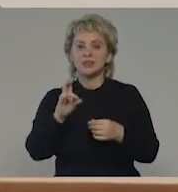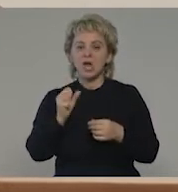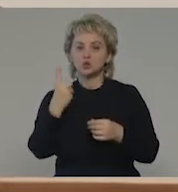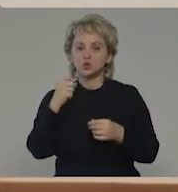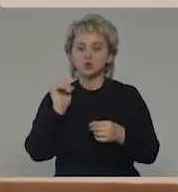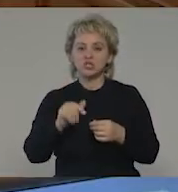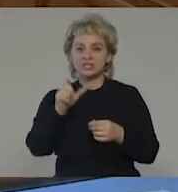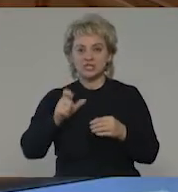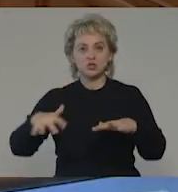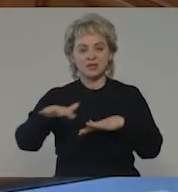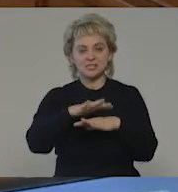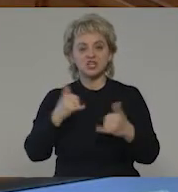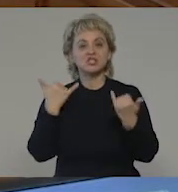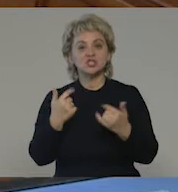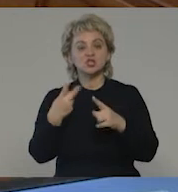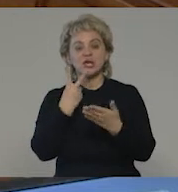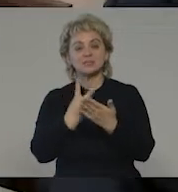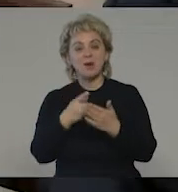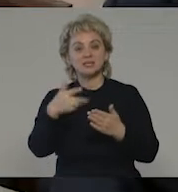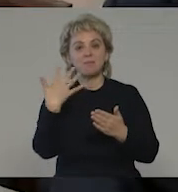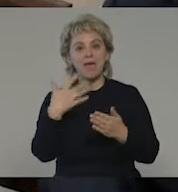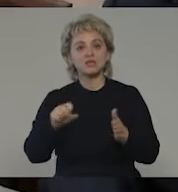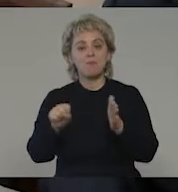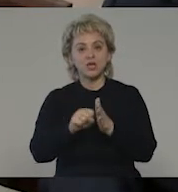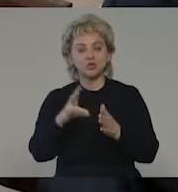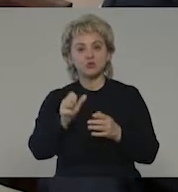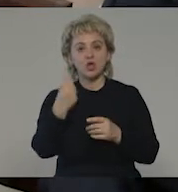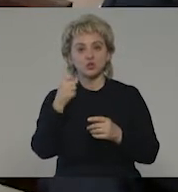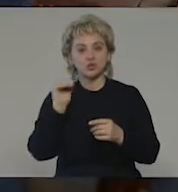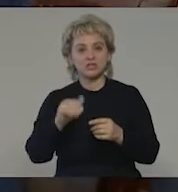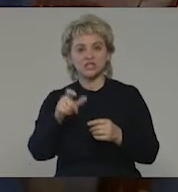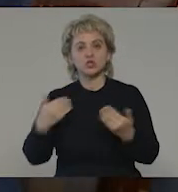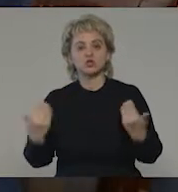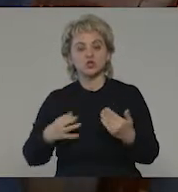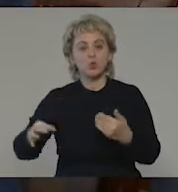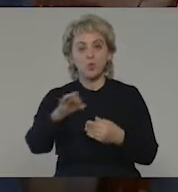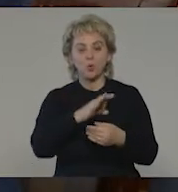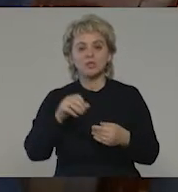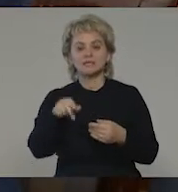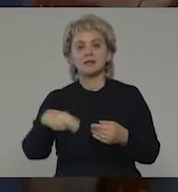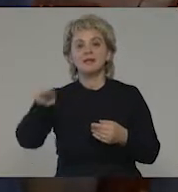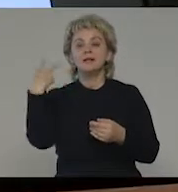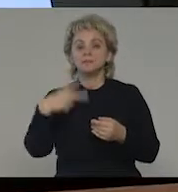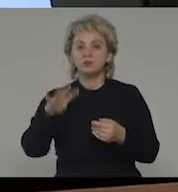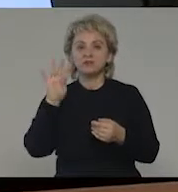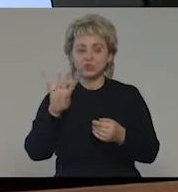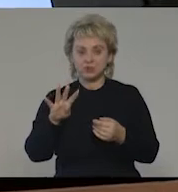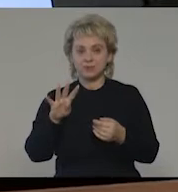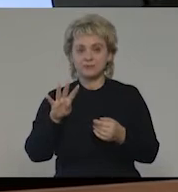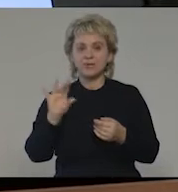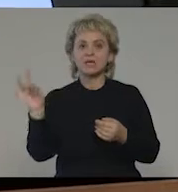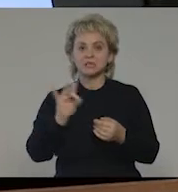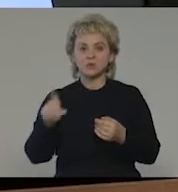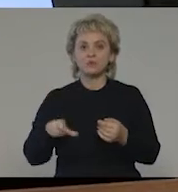тысяч населения. Сейчас этот показатель 5 погибших на 100 тысяч жителей области. Мария Индрикова, Тагир Фатахов,